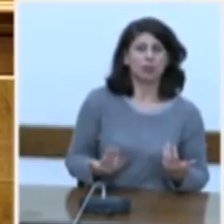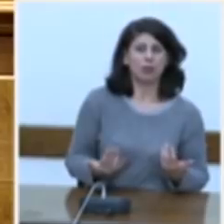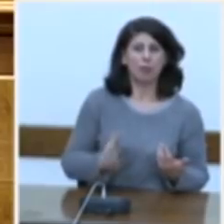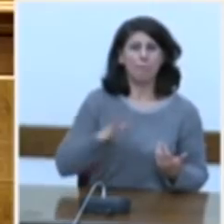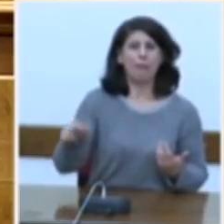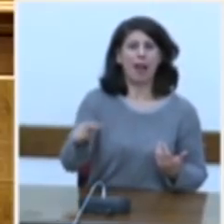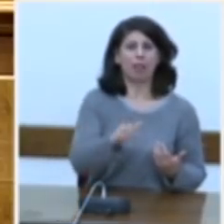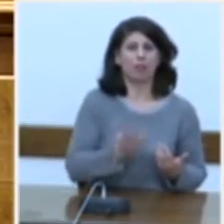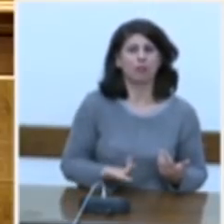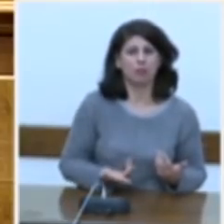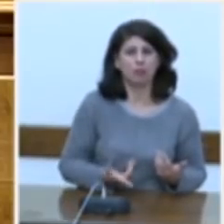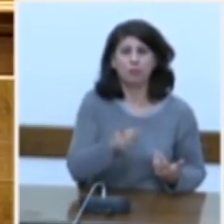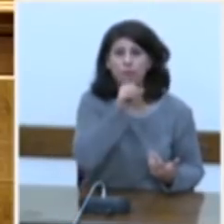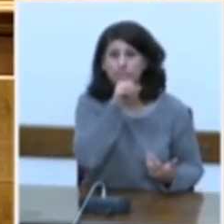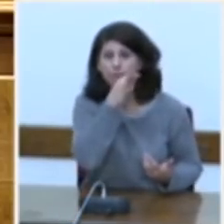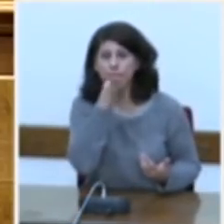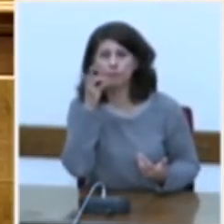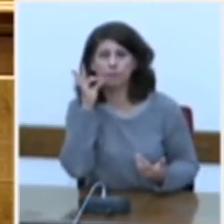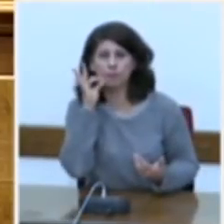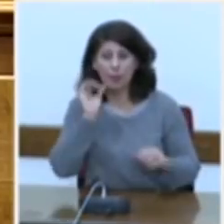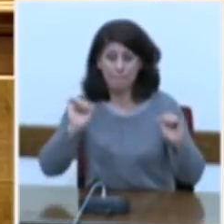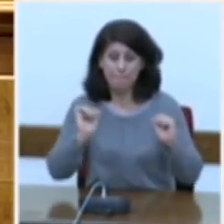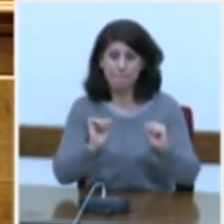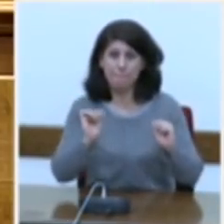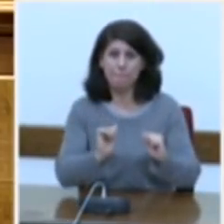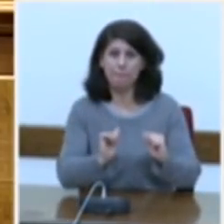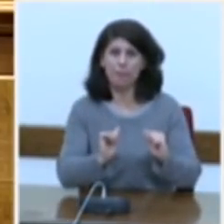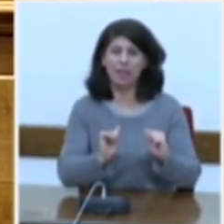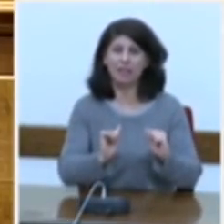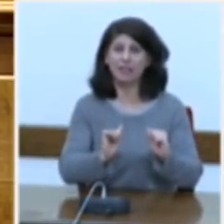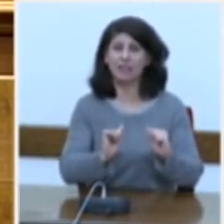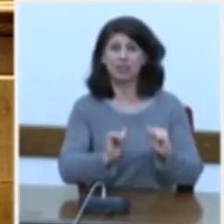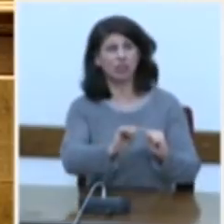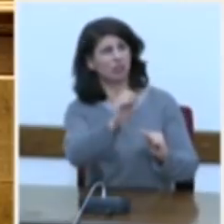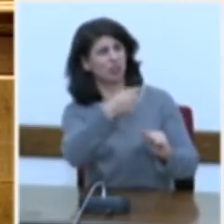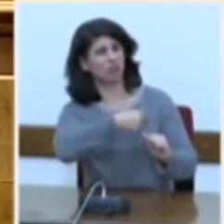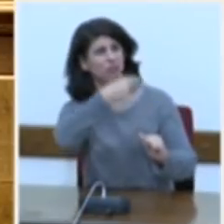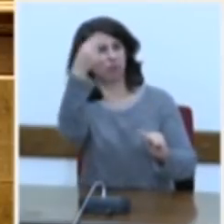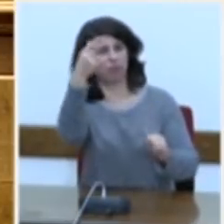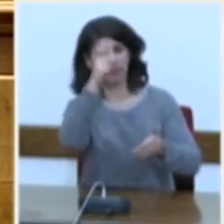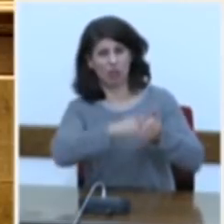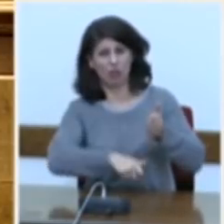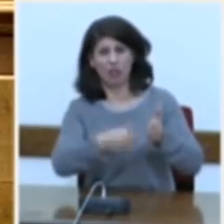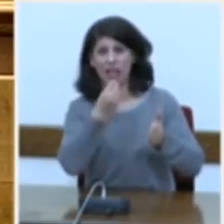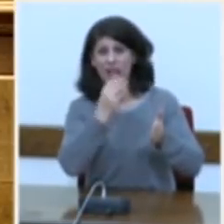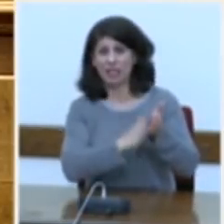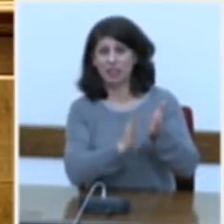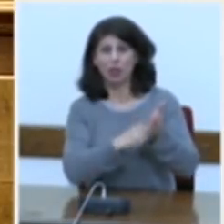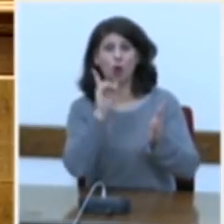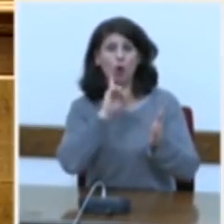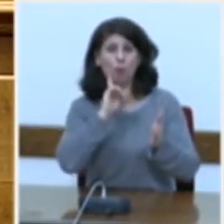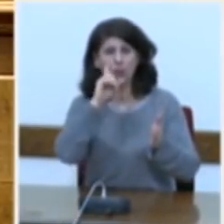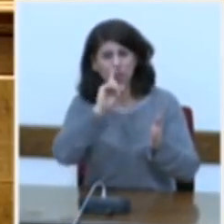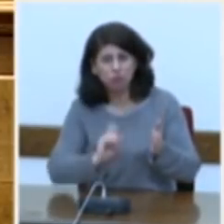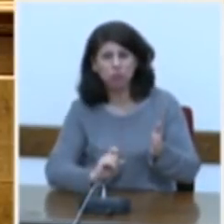λένε. Ούτε κουβέντα για τις πιέσεις σε αστεράτα ξενοδοχεία, σε εστιατόρια, όπου κοπέλες